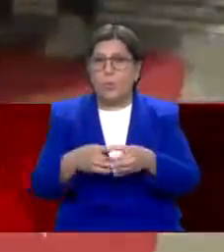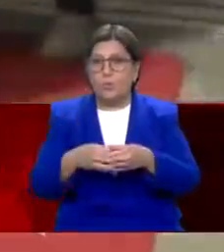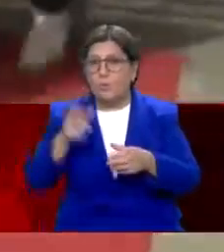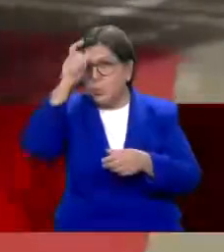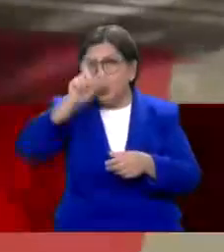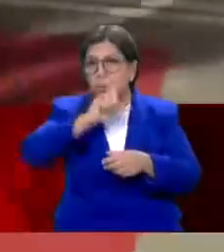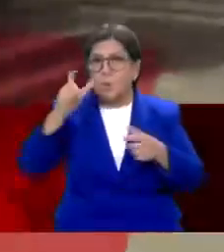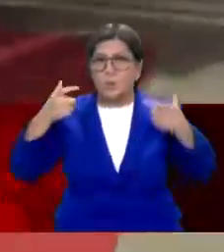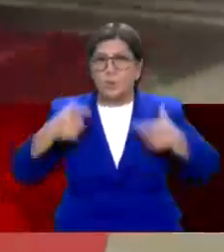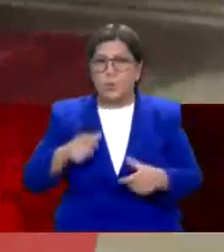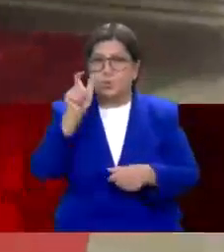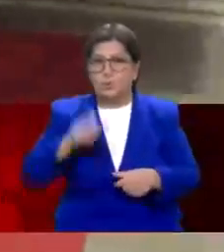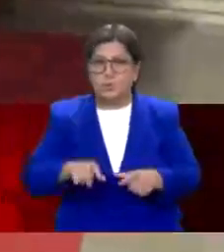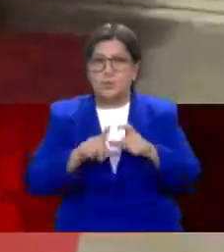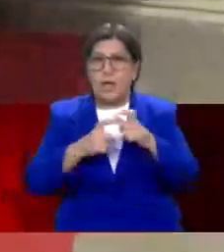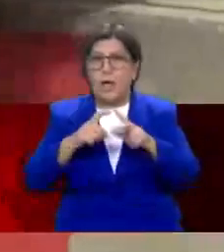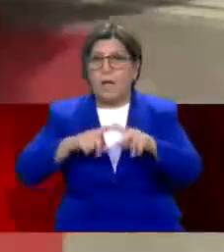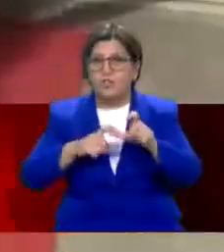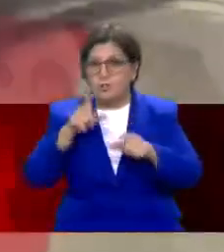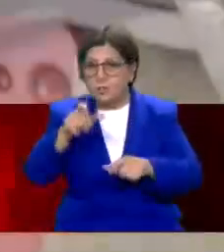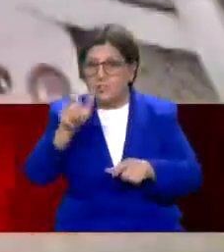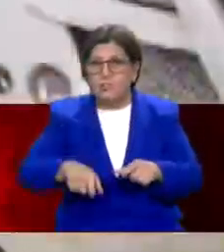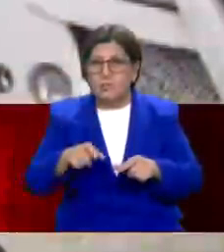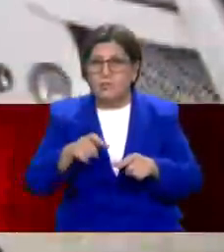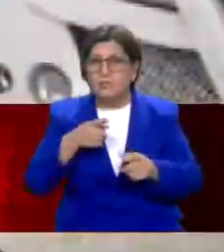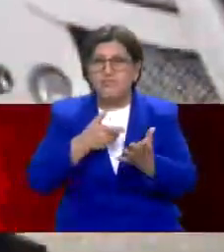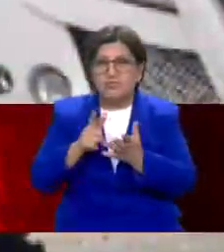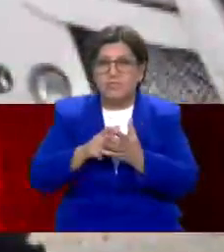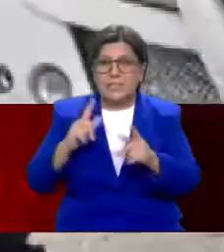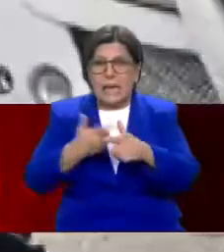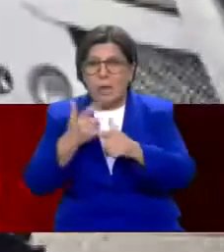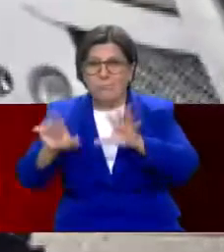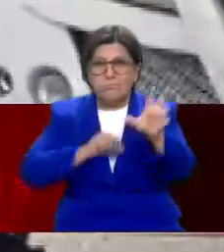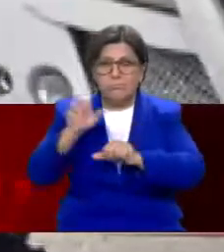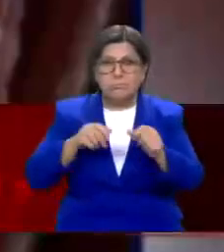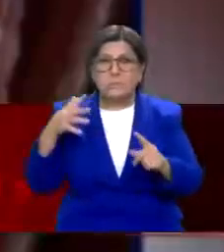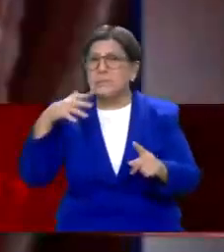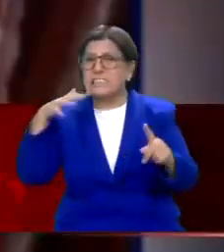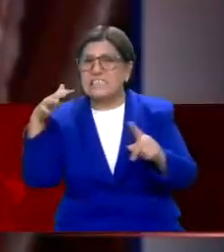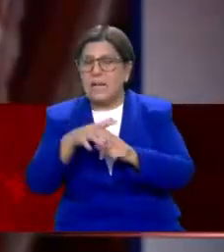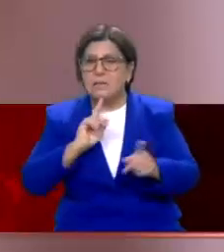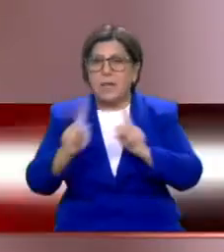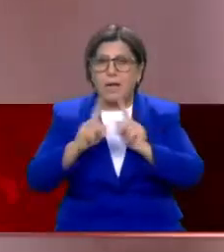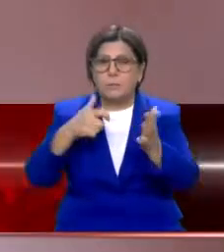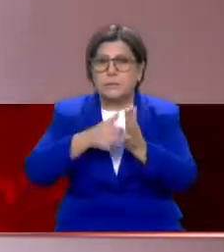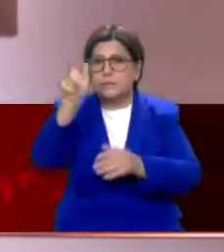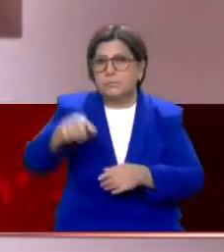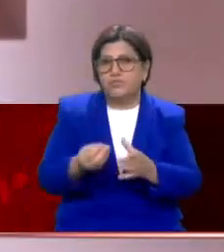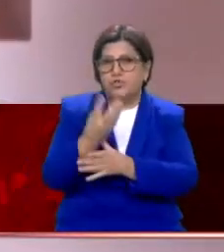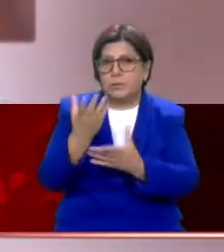Türkiye sorumlusuydu. DAEŞ'li teröristleri eğitmek için çifti kiralamaya da çalışmıştı. Saldırı talimatını veren isimdi.